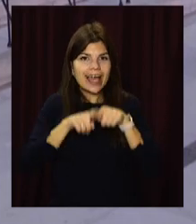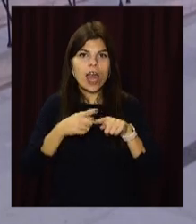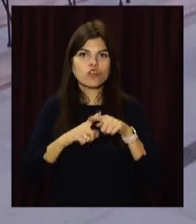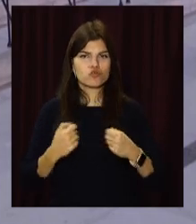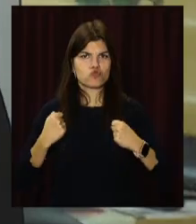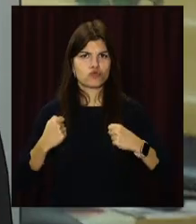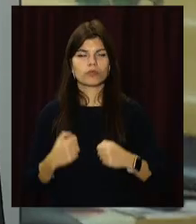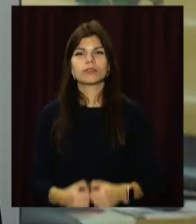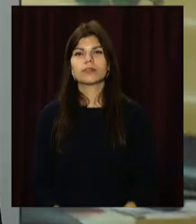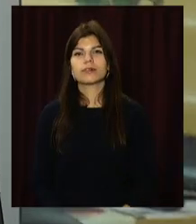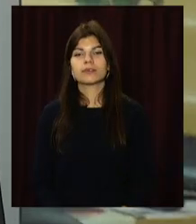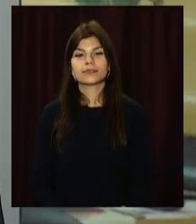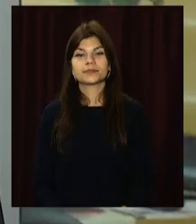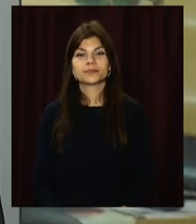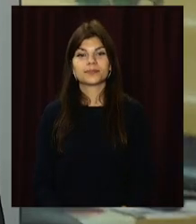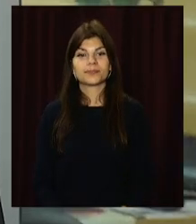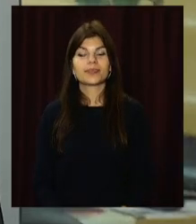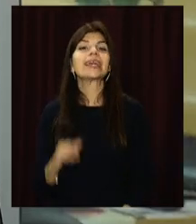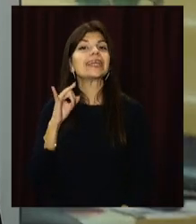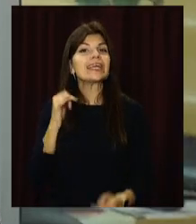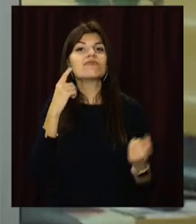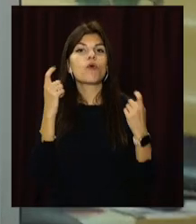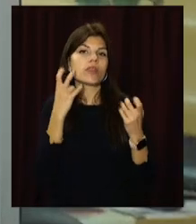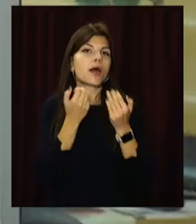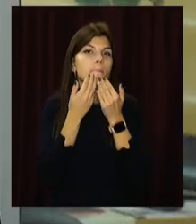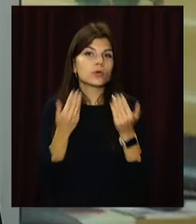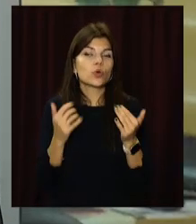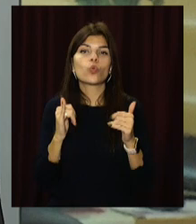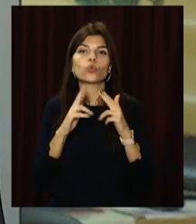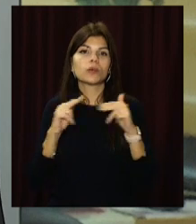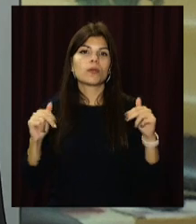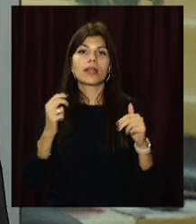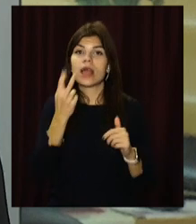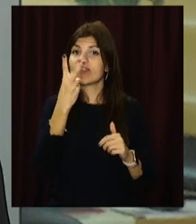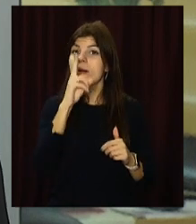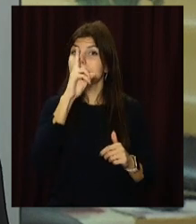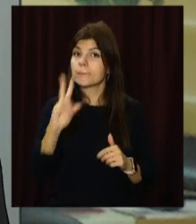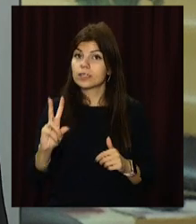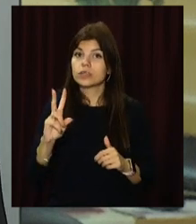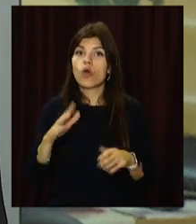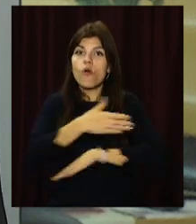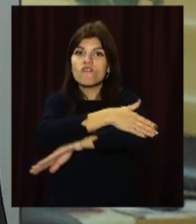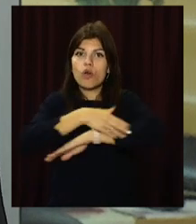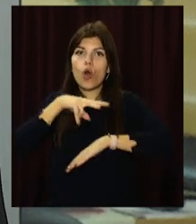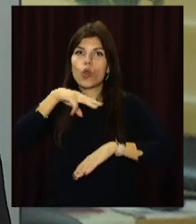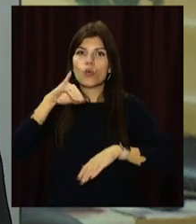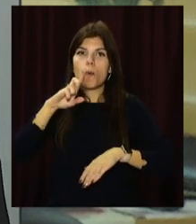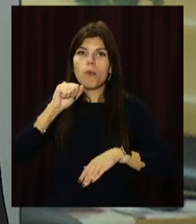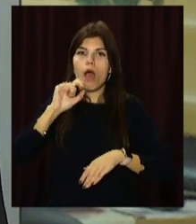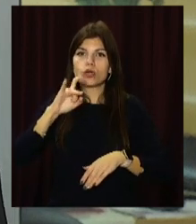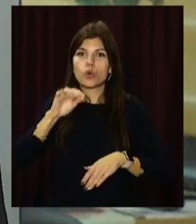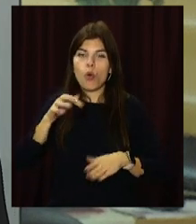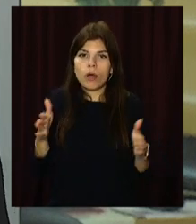міць. І інформація наостанок. У Дніпрі на 2 місяці звузять вулицю Любарського.